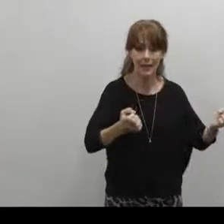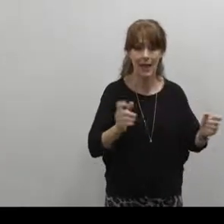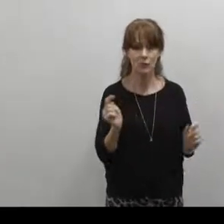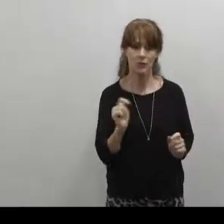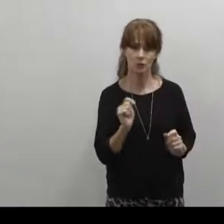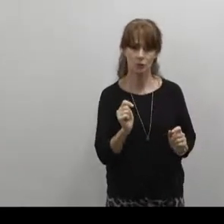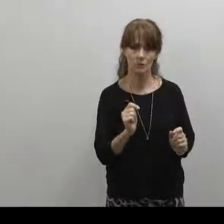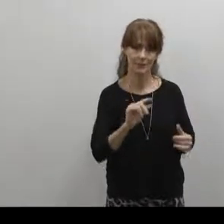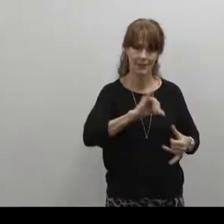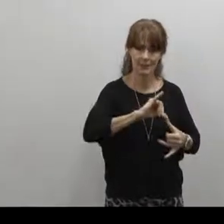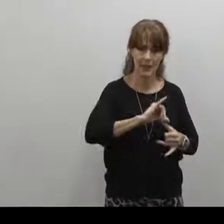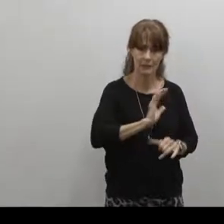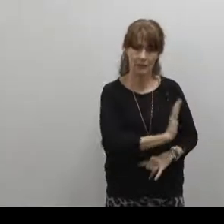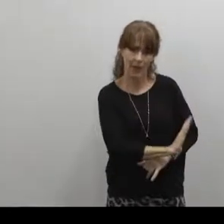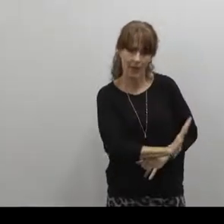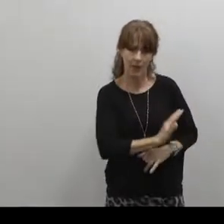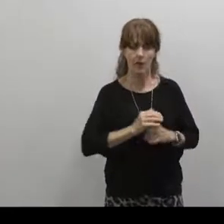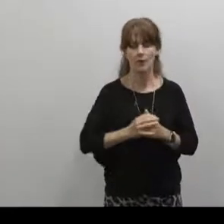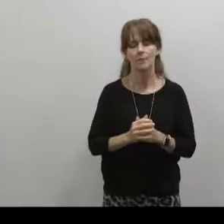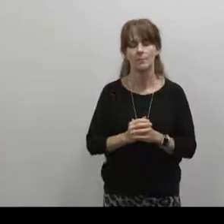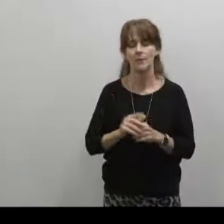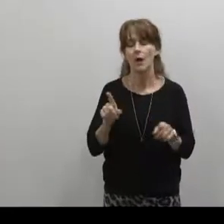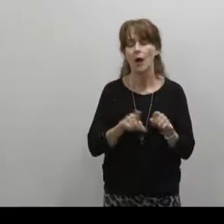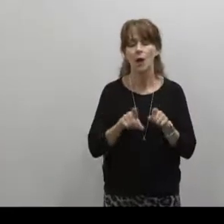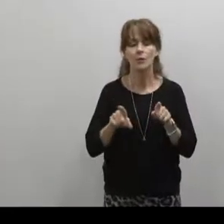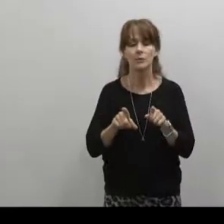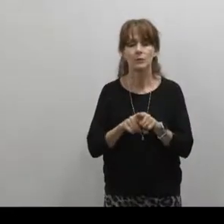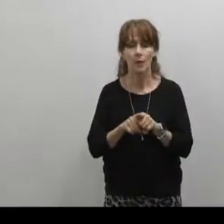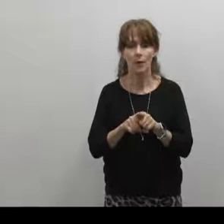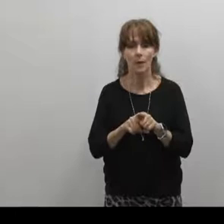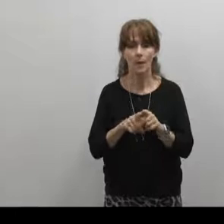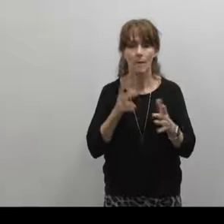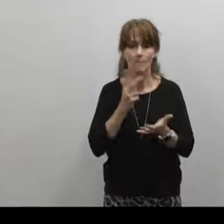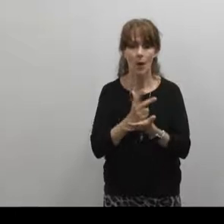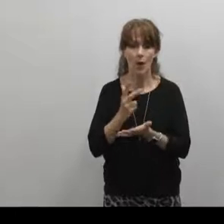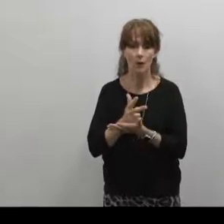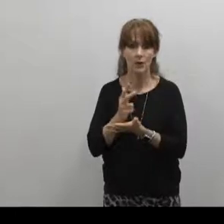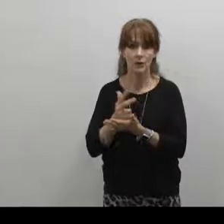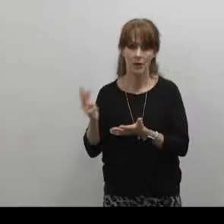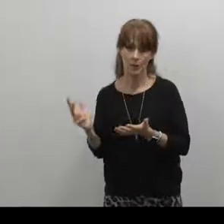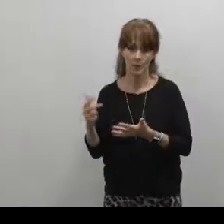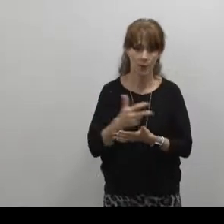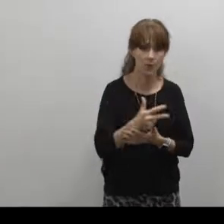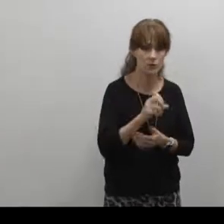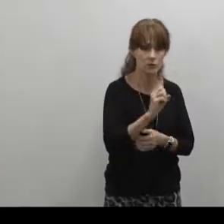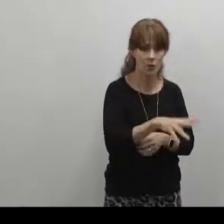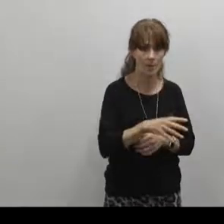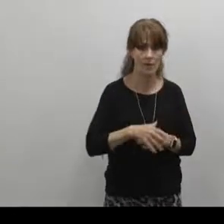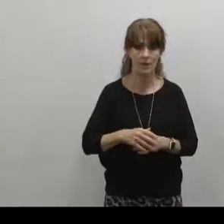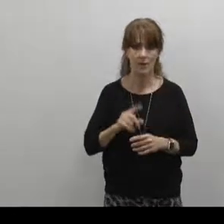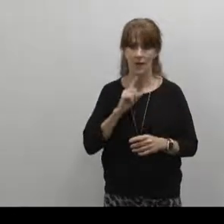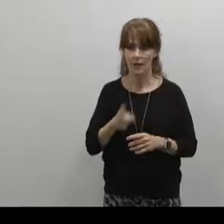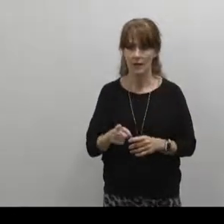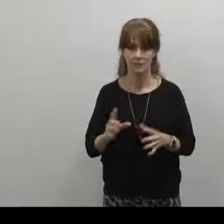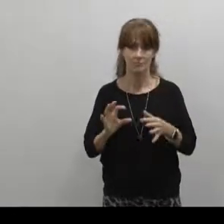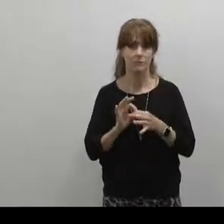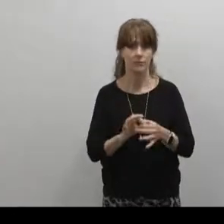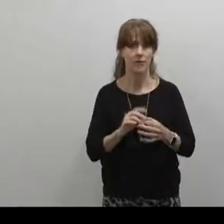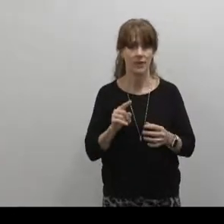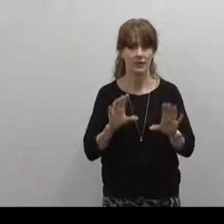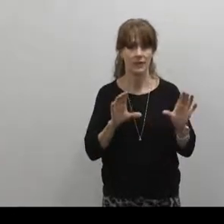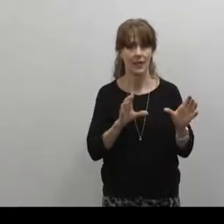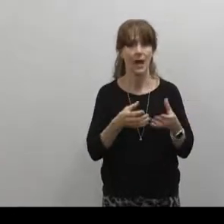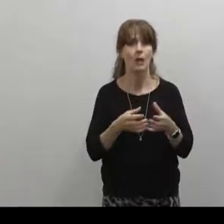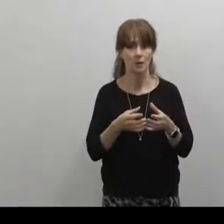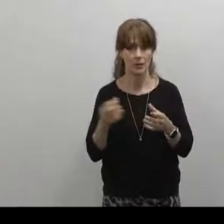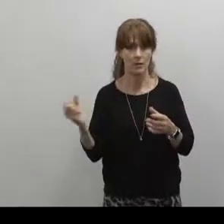lên hay mình tụt tập cái lạnh mình tụt tật mùi tiệt nữa thả miếng lạnh ở miền cạnh chót phục mà đại chót